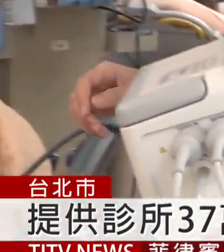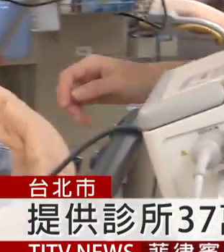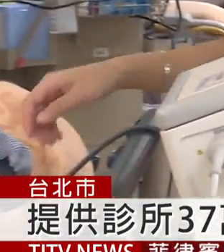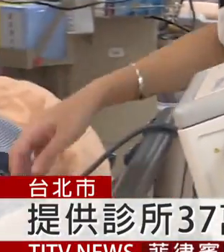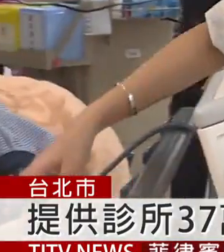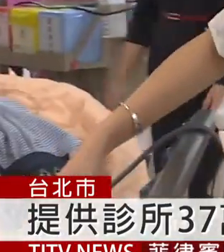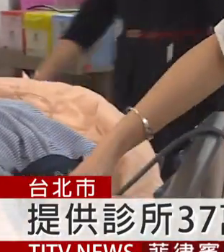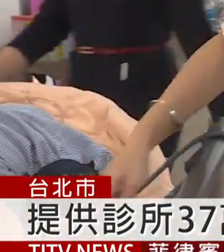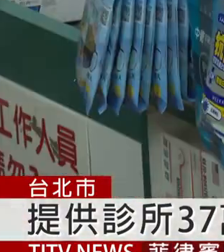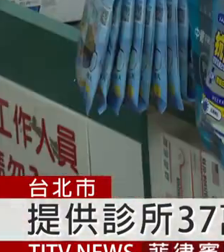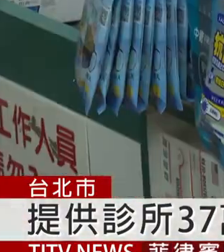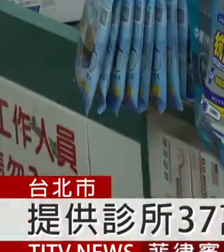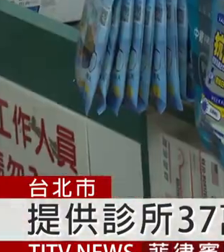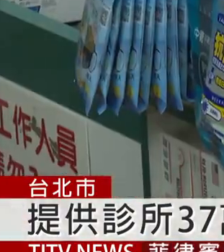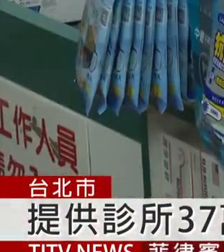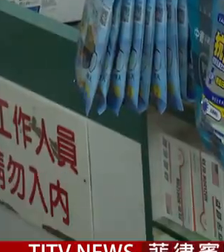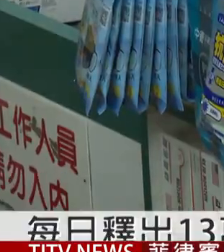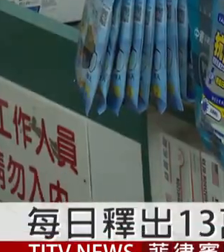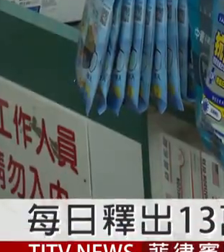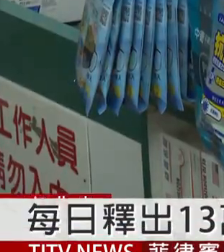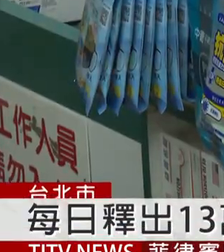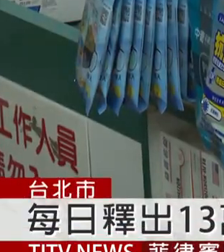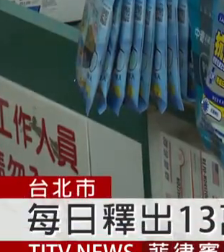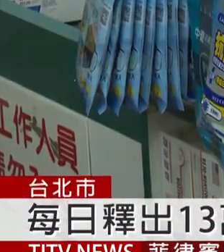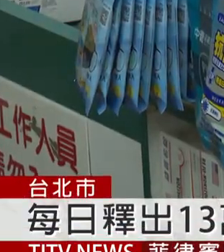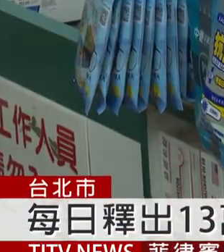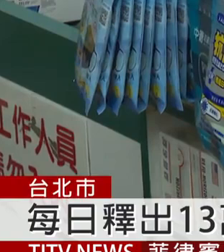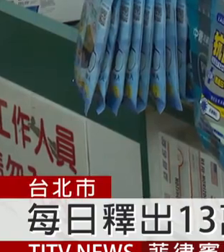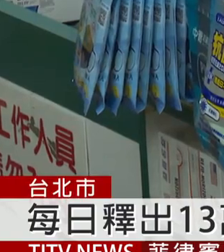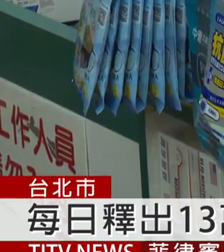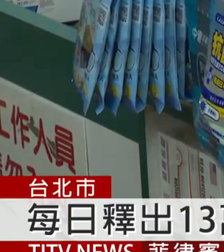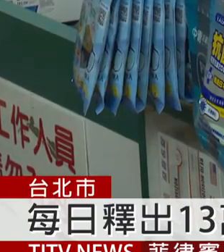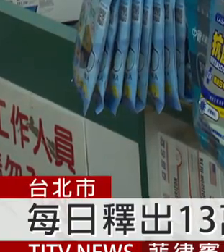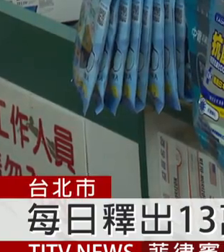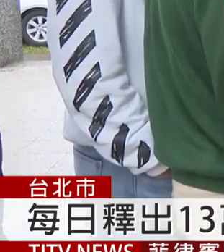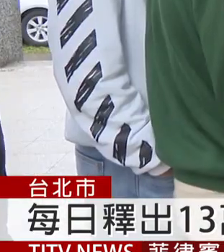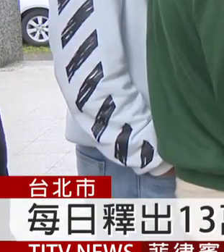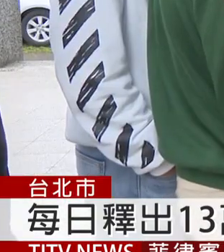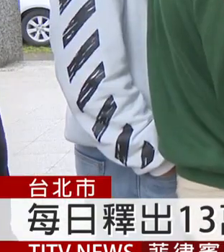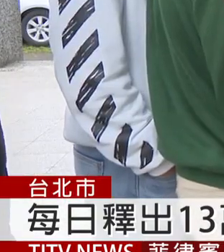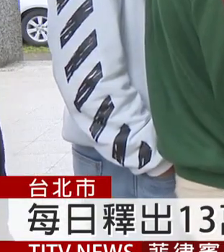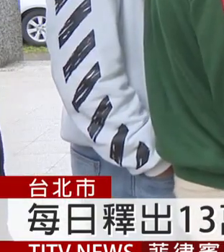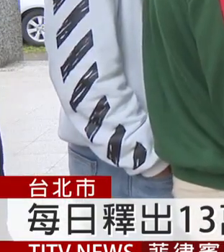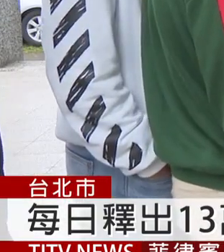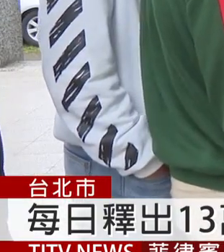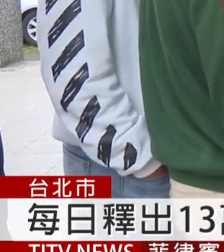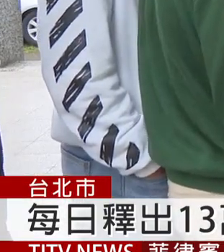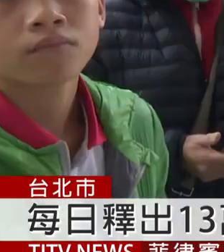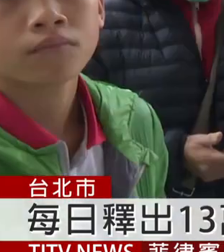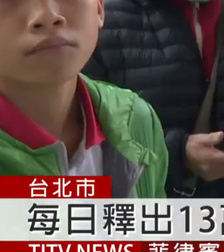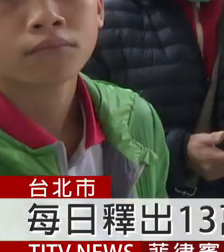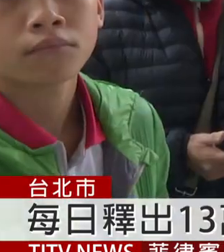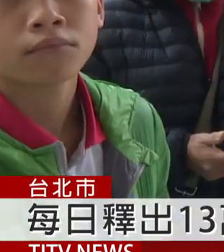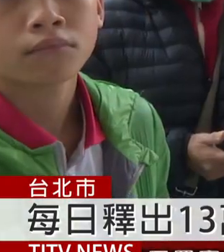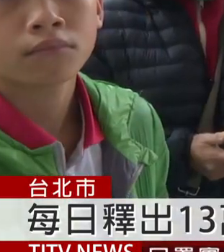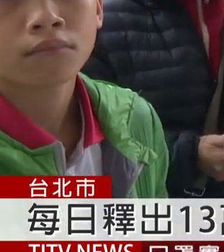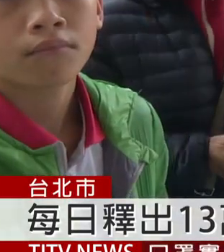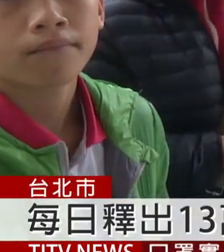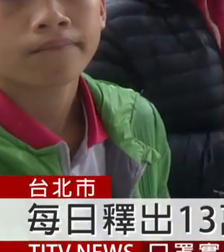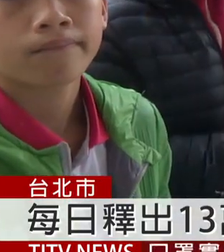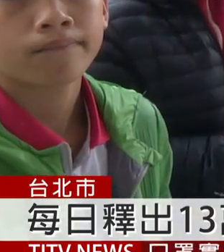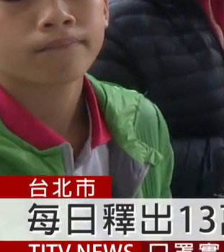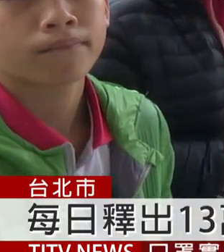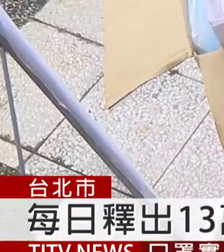军进一步指出，为了照顾特殊医疗需求病患，包括洗肾、化疗等病人及陪病人员，也释出每